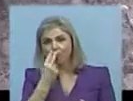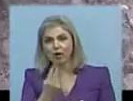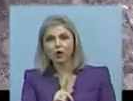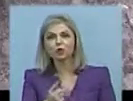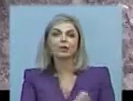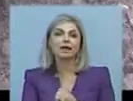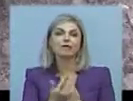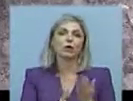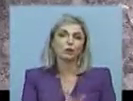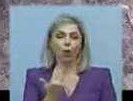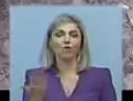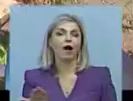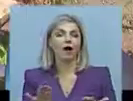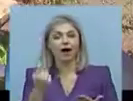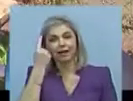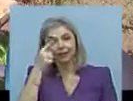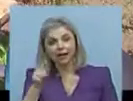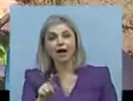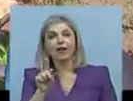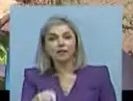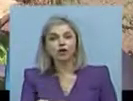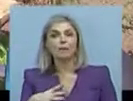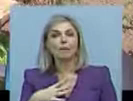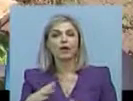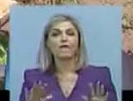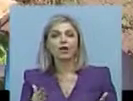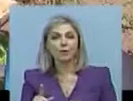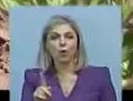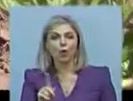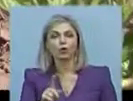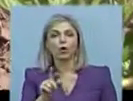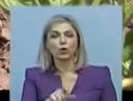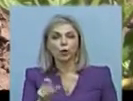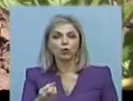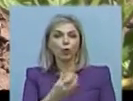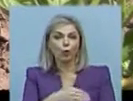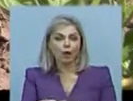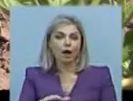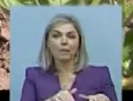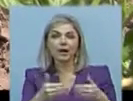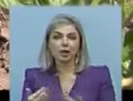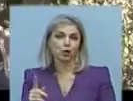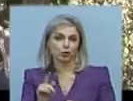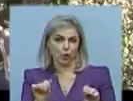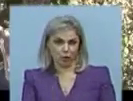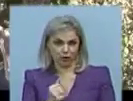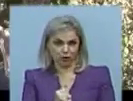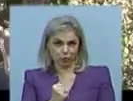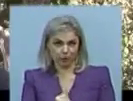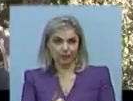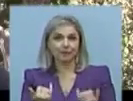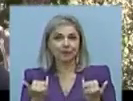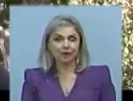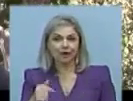з'явилася нова, яка ідея. Навіть були випадки, коли люди з вулиці нам пропонували, що можна зробити. І зараз ми в цьому